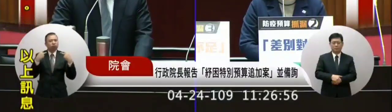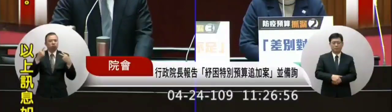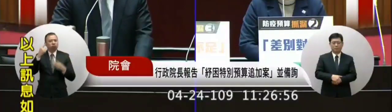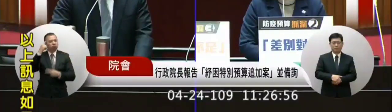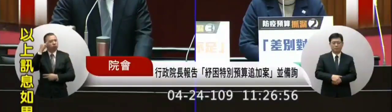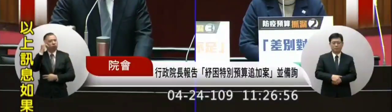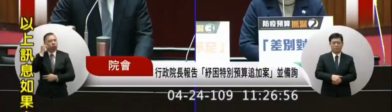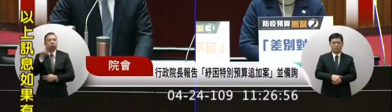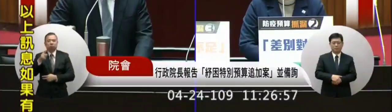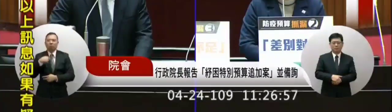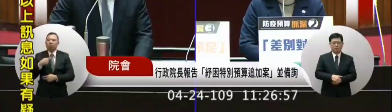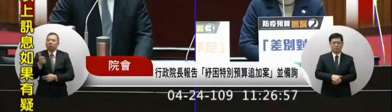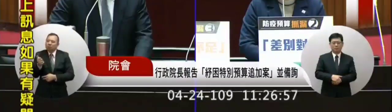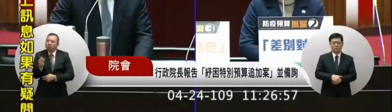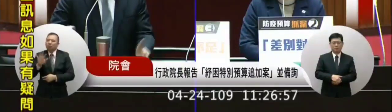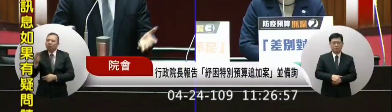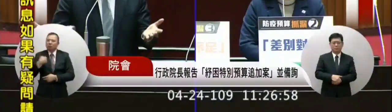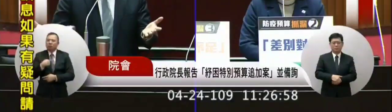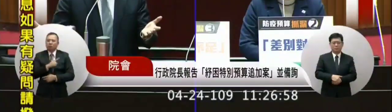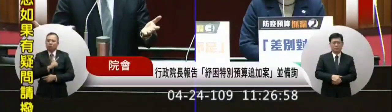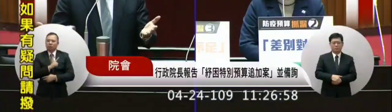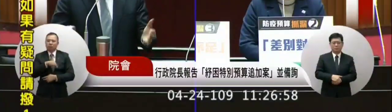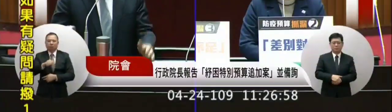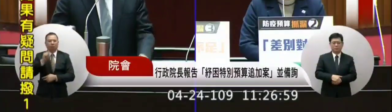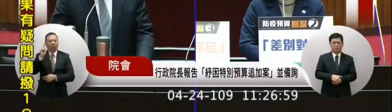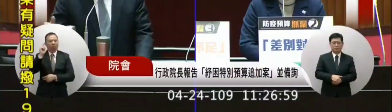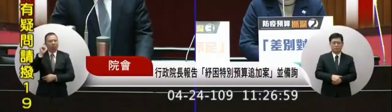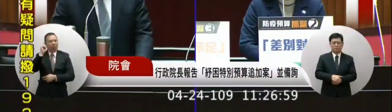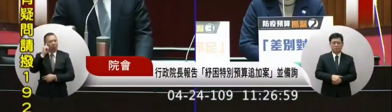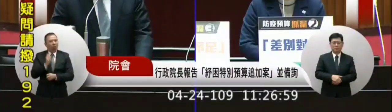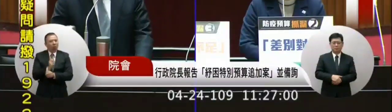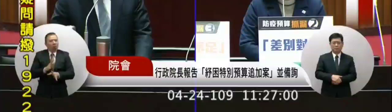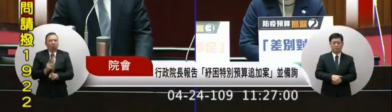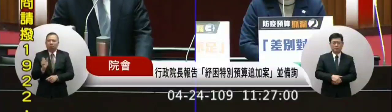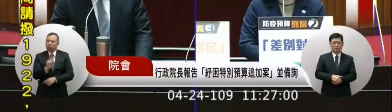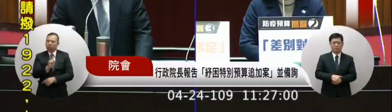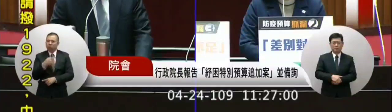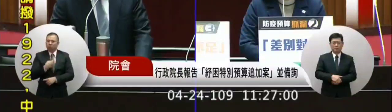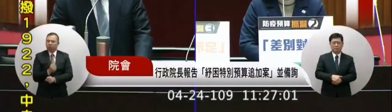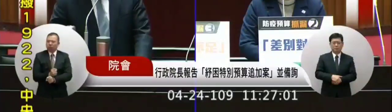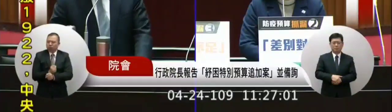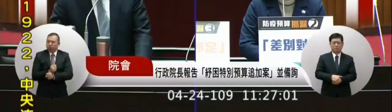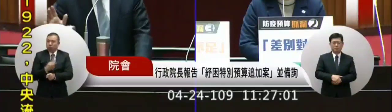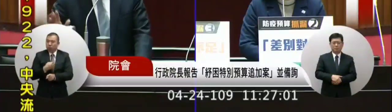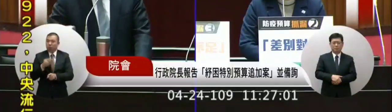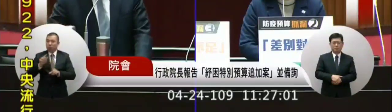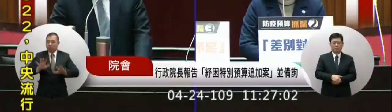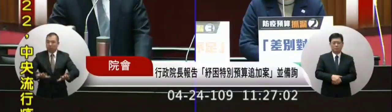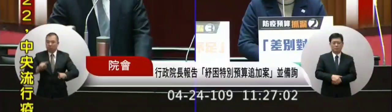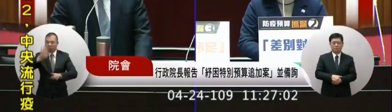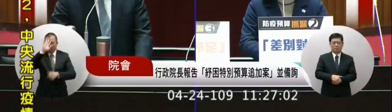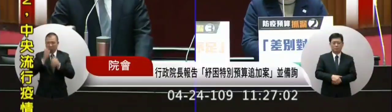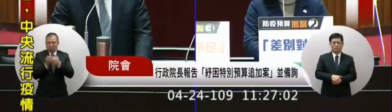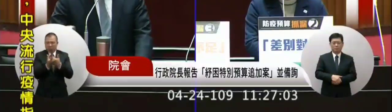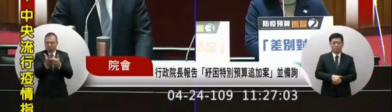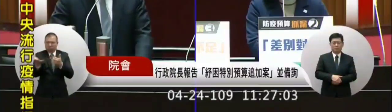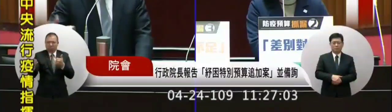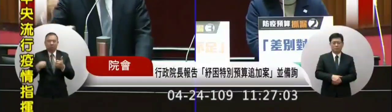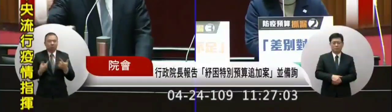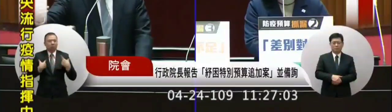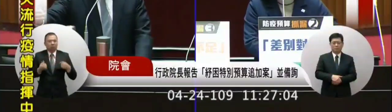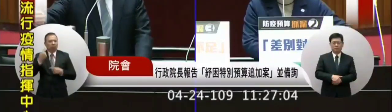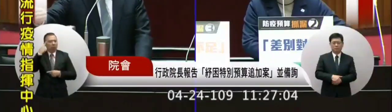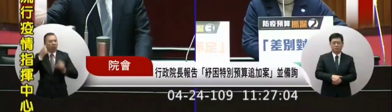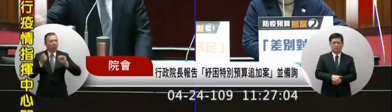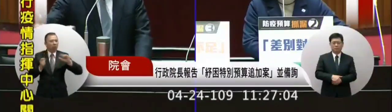谢，但我们还是战战兢兢，因为这个疫情发展超乎原先预期，各国都到